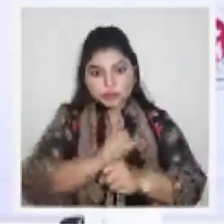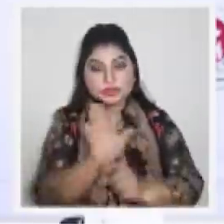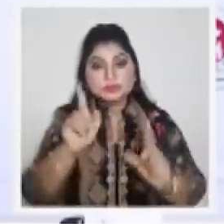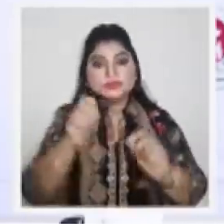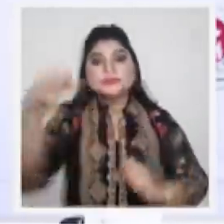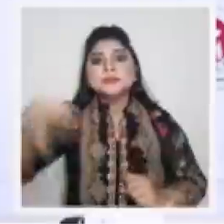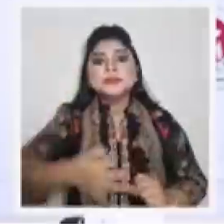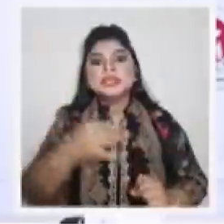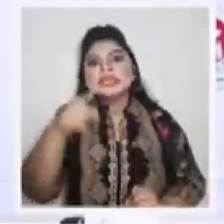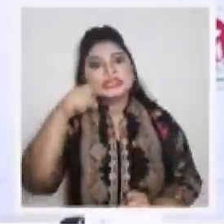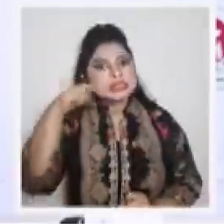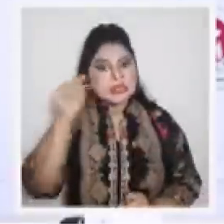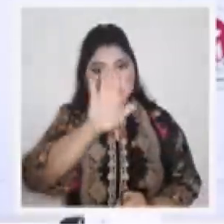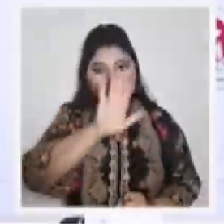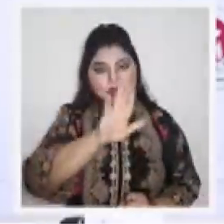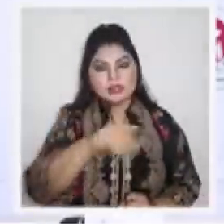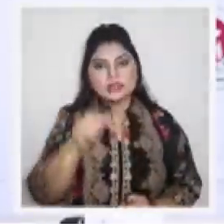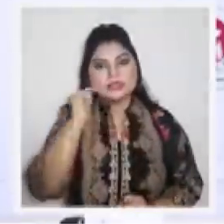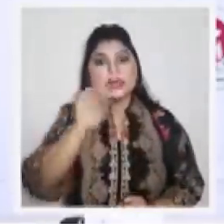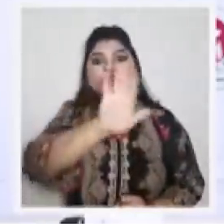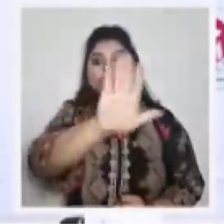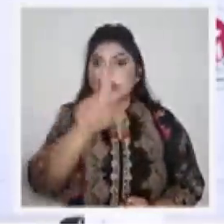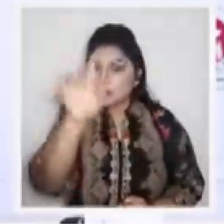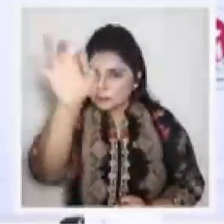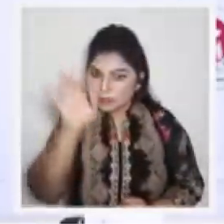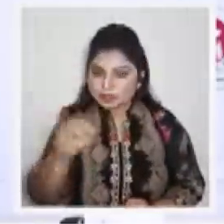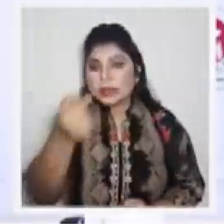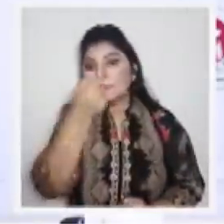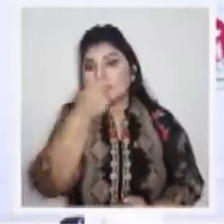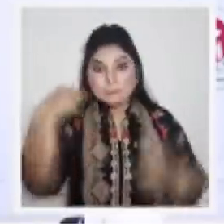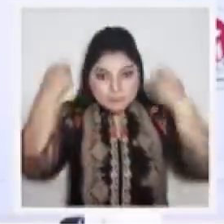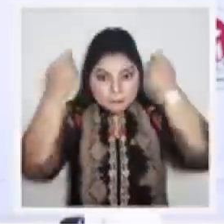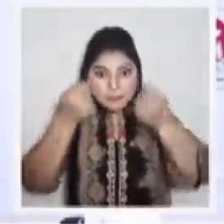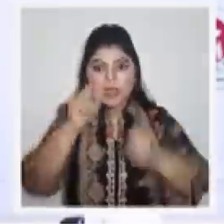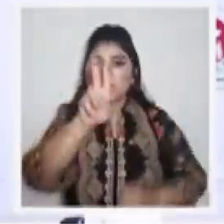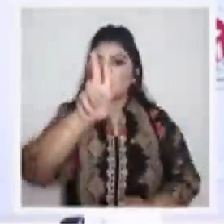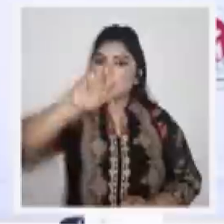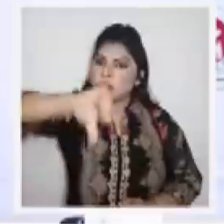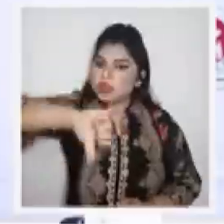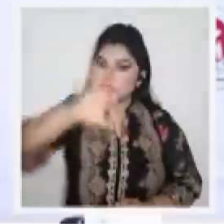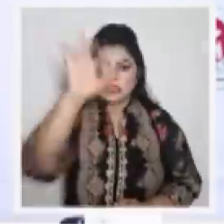আমাদের শনাক্ত রোগীদের ক্ষেত্রে বলতে গেলে পুরুষ শনাক্তের হার